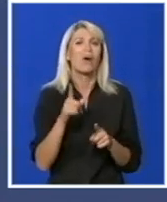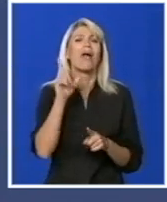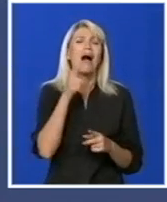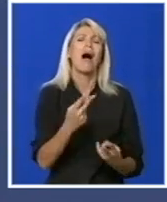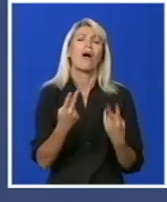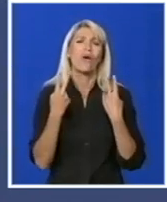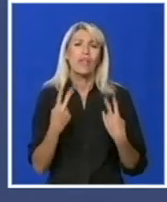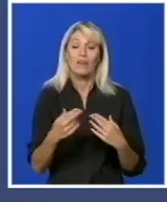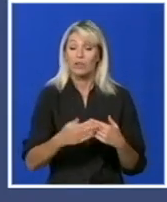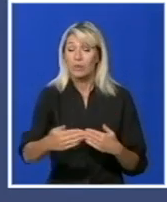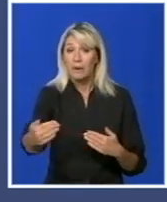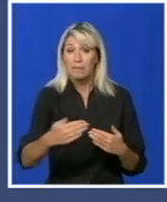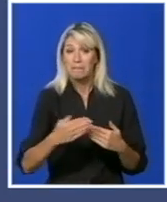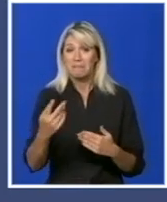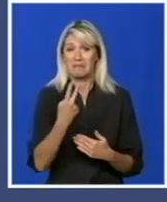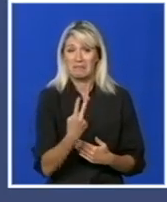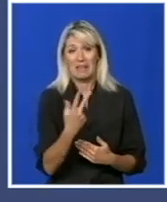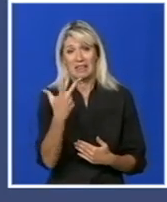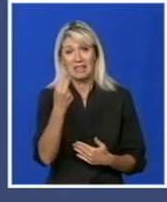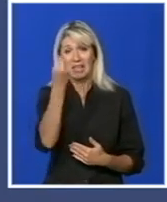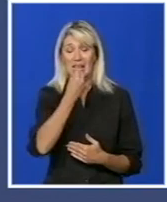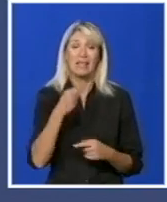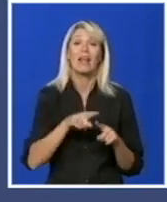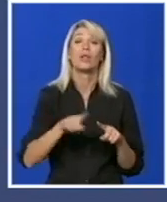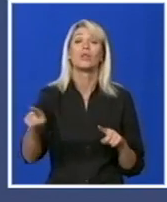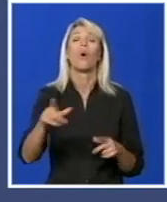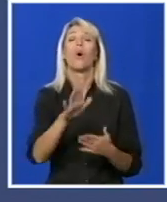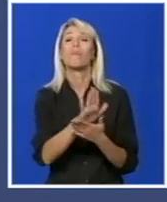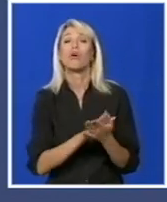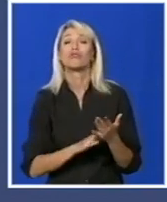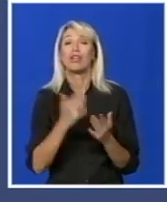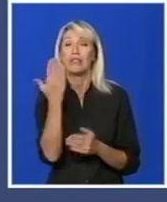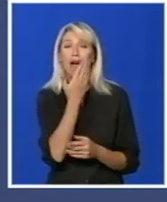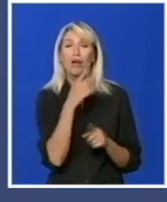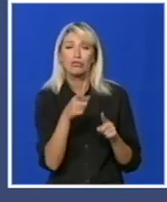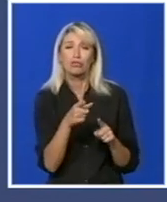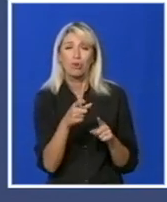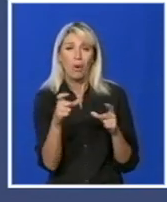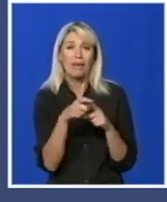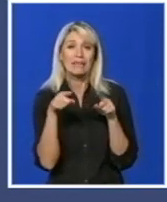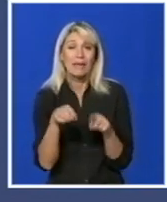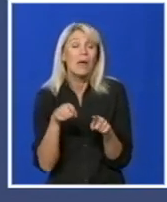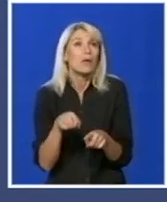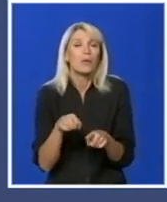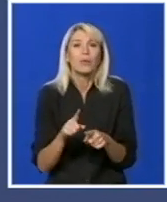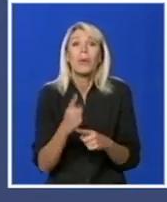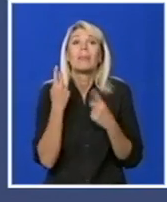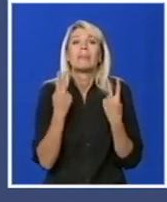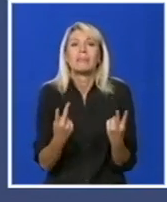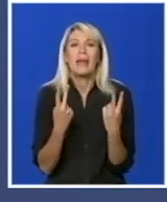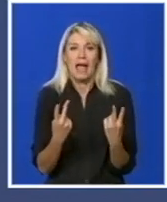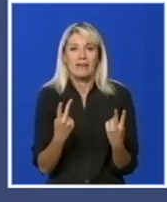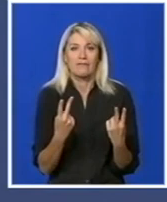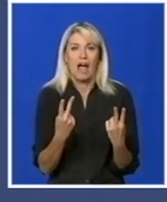da u sledeće 2 do 3 nedelje do početka septembra i početka škole, jer je to nam sad ključni epidemiološki